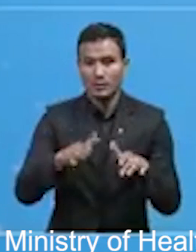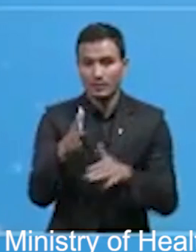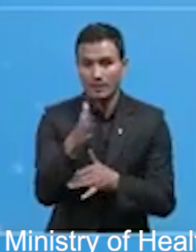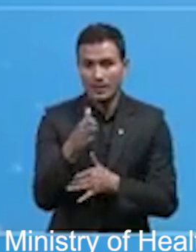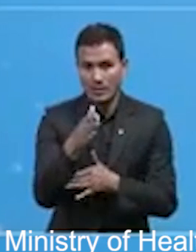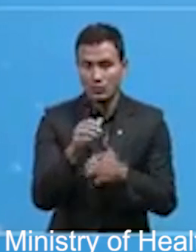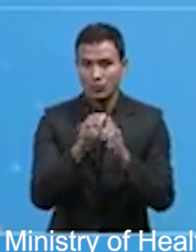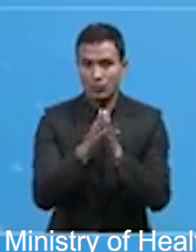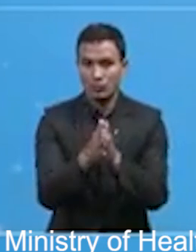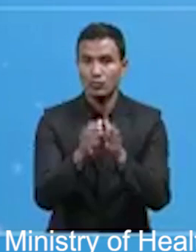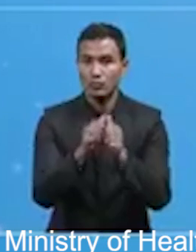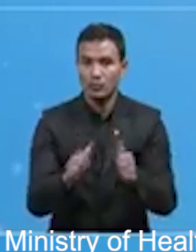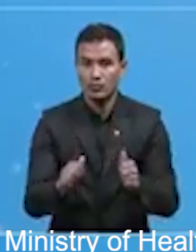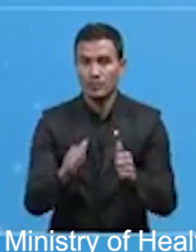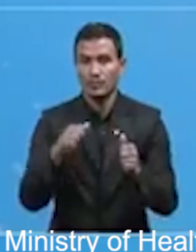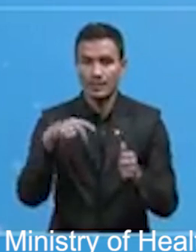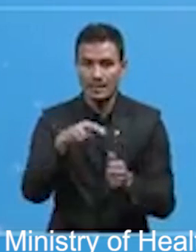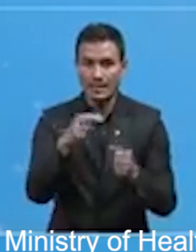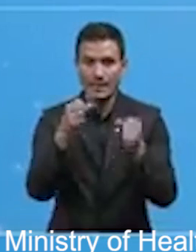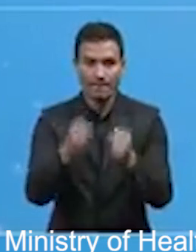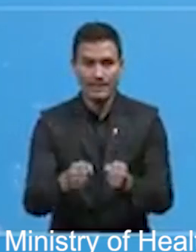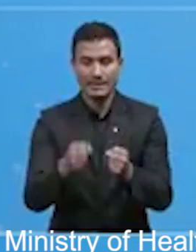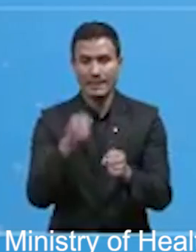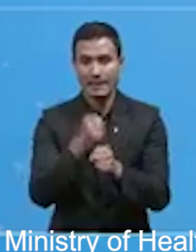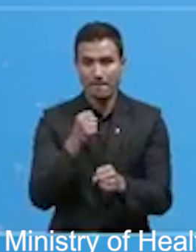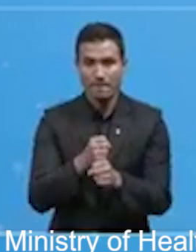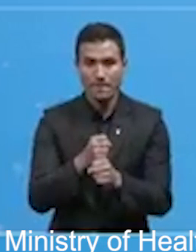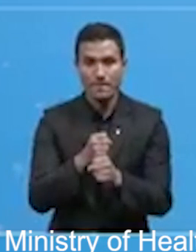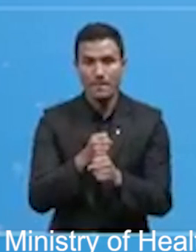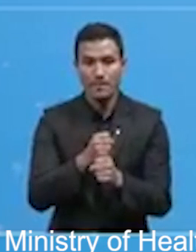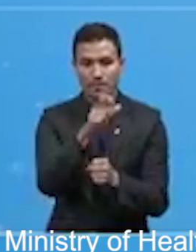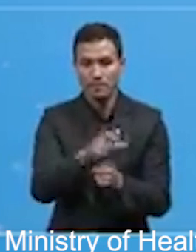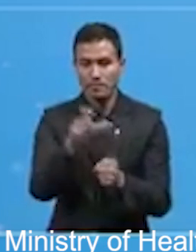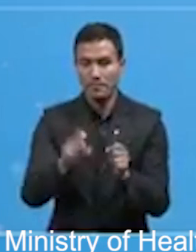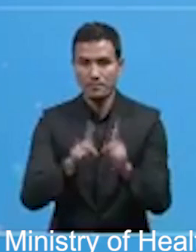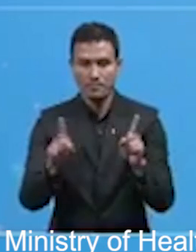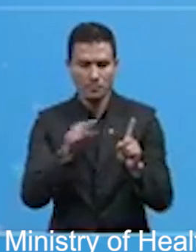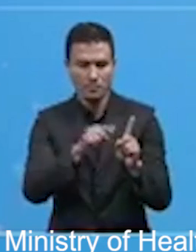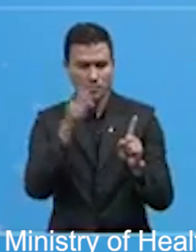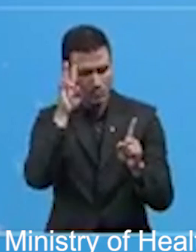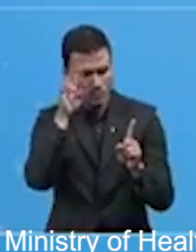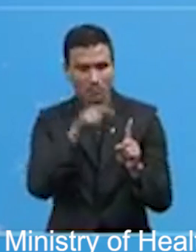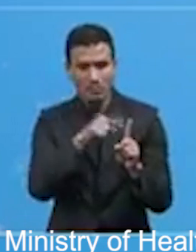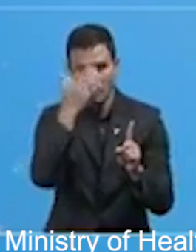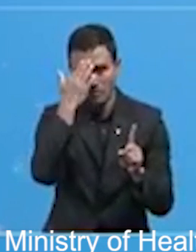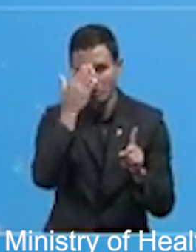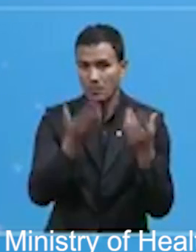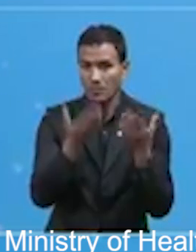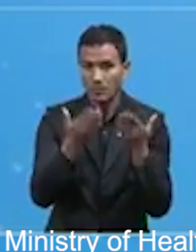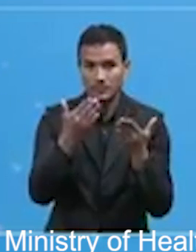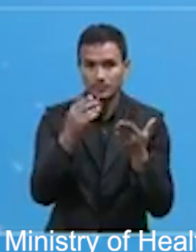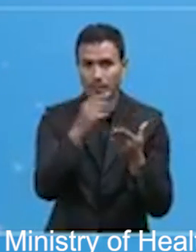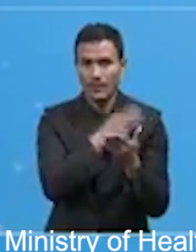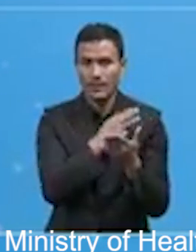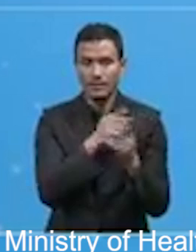जनसंख्या मन्त्रालयको अनुरोध अनुसार हिँड्दा बस्दा काम गर्दा एकअर्कालाई संक्रमणको आशंकामा राखेर